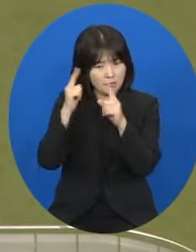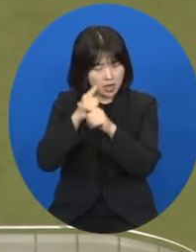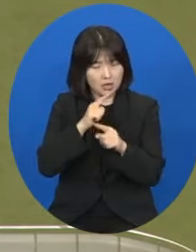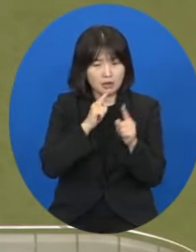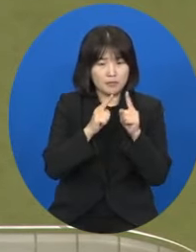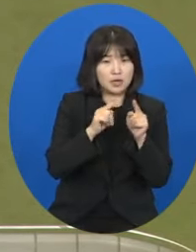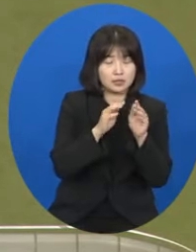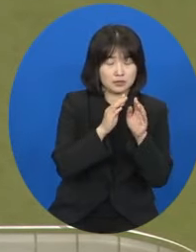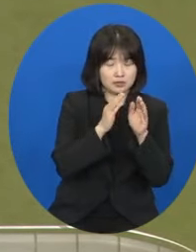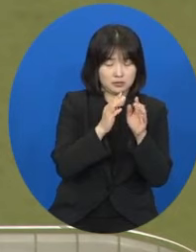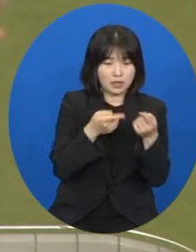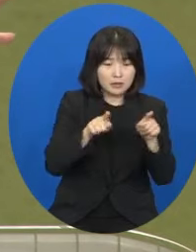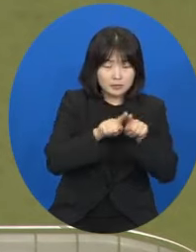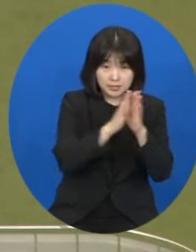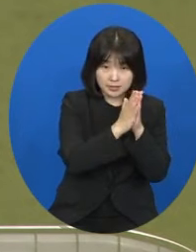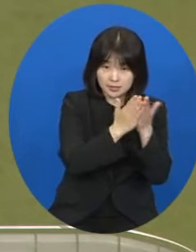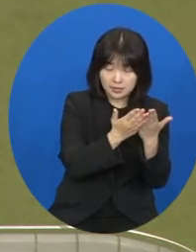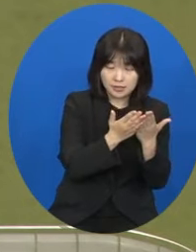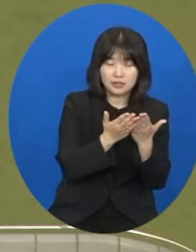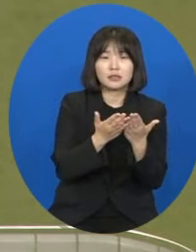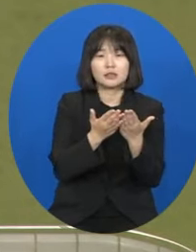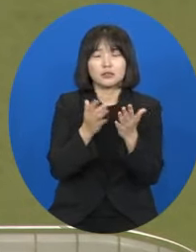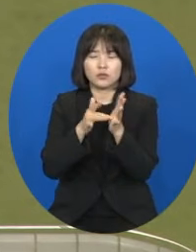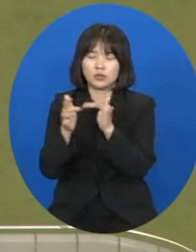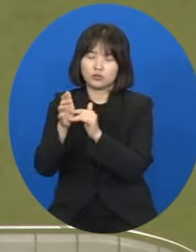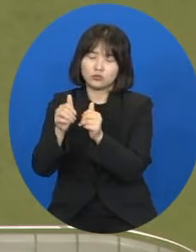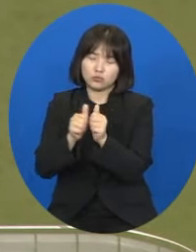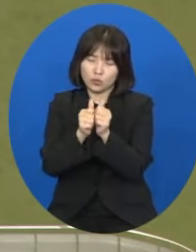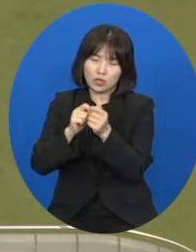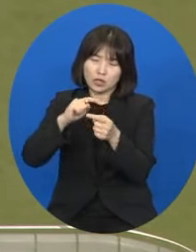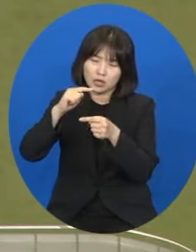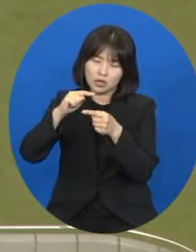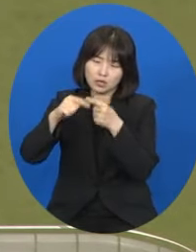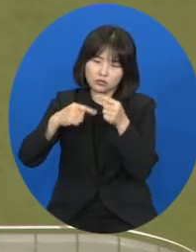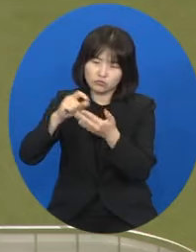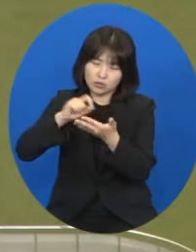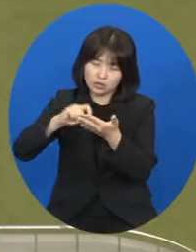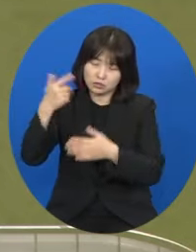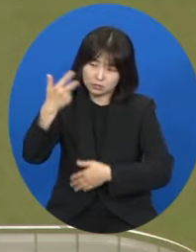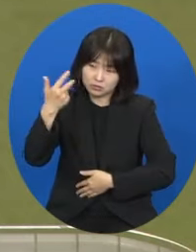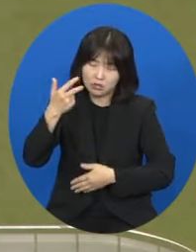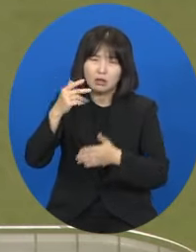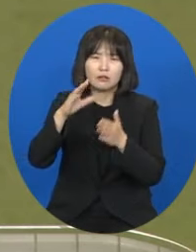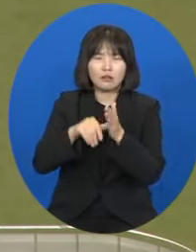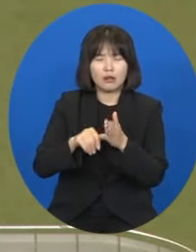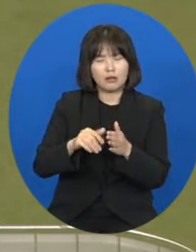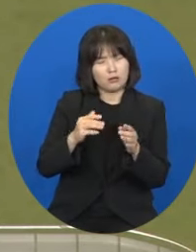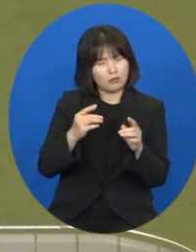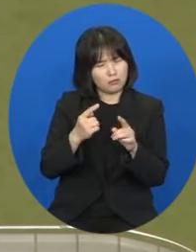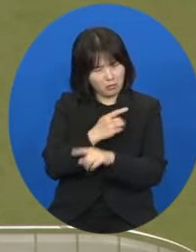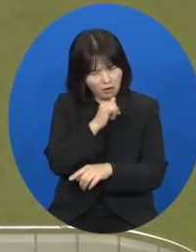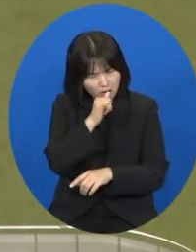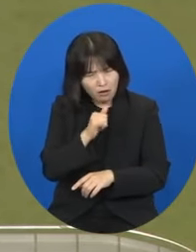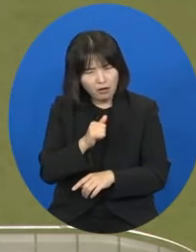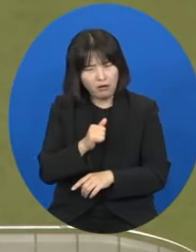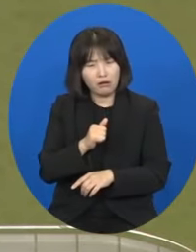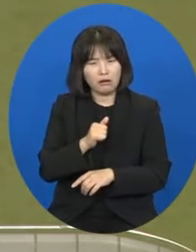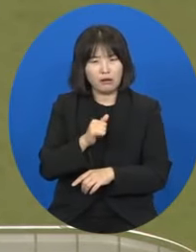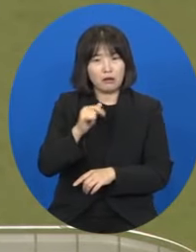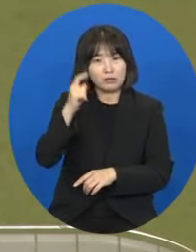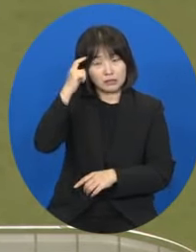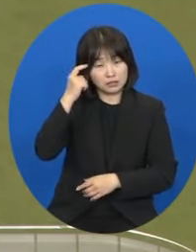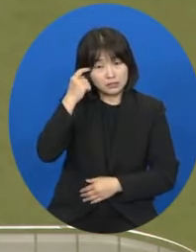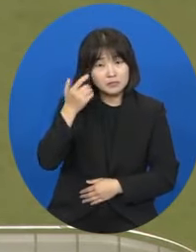예수의 일기를 쓰면서 하자고 할 때에 아 무슨 변화가 있겠어 뭐 거창한 변화가 있겠어? 혹시 그렇게 생각을